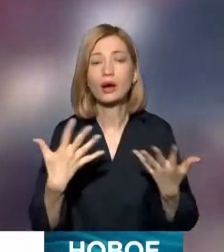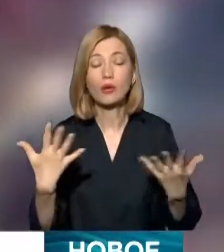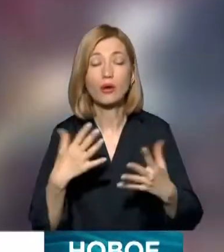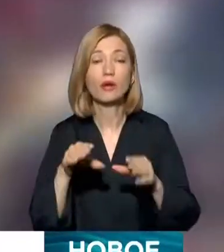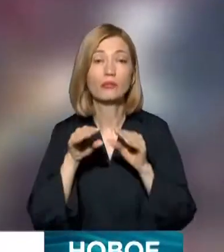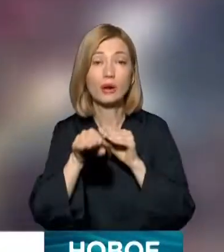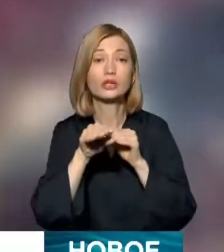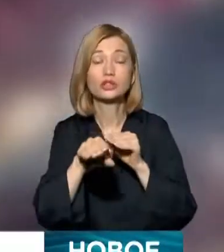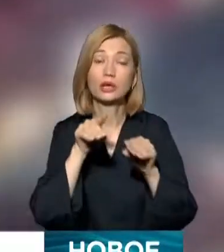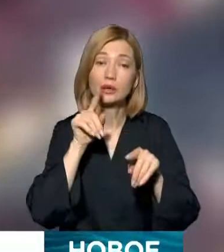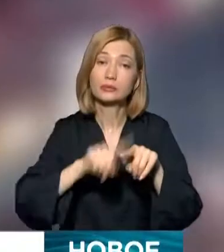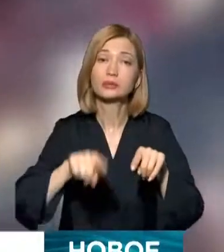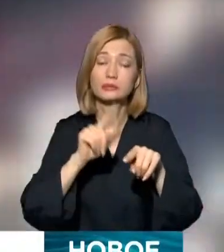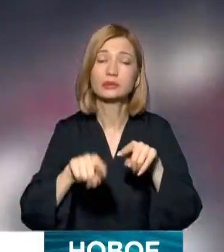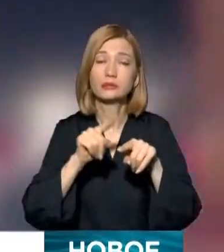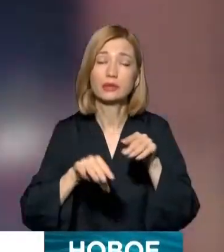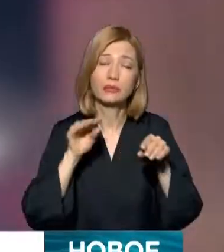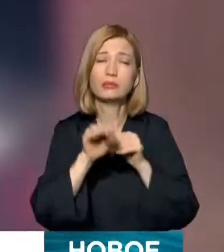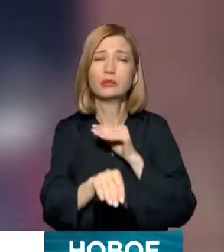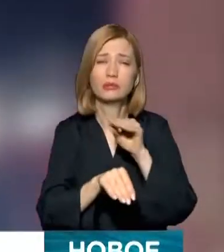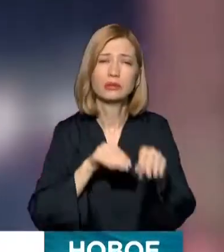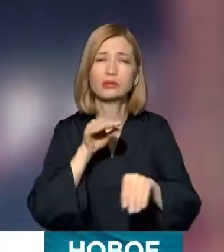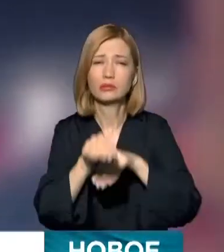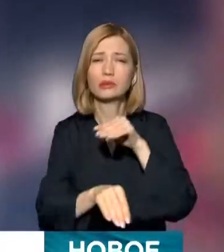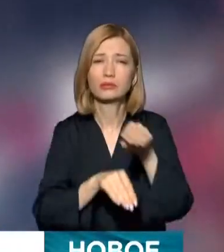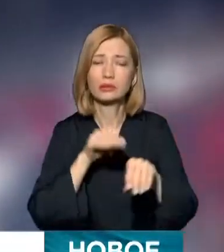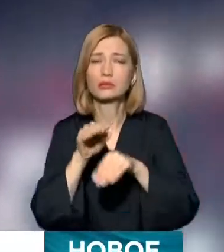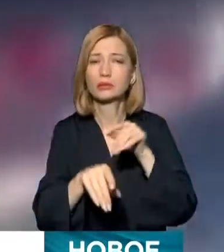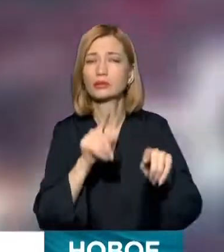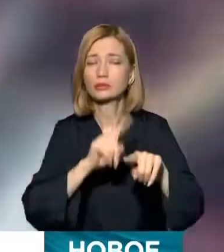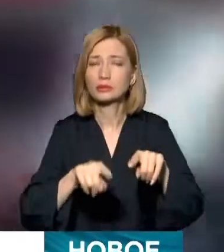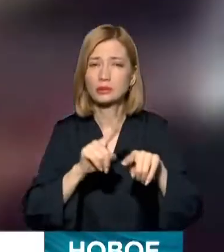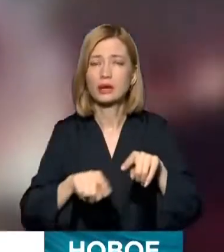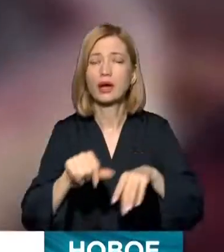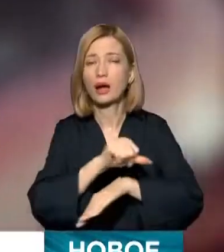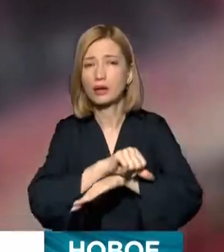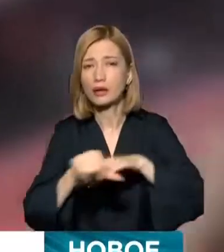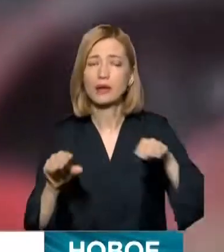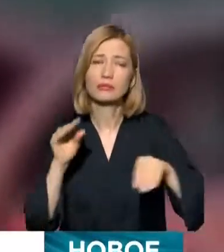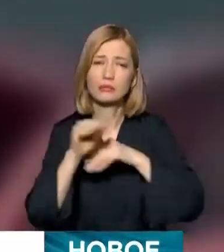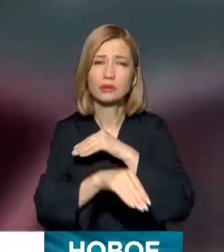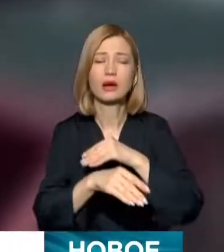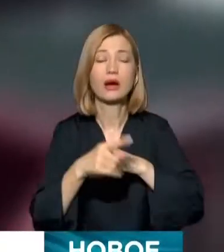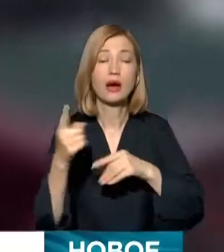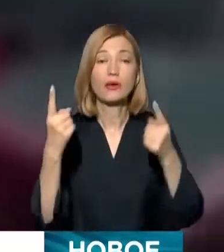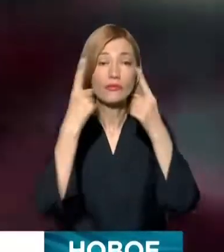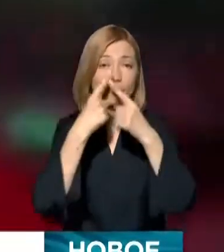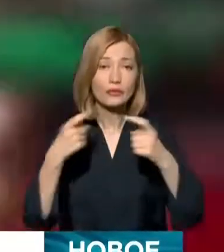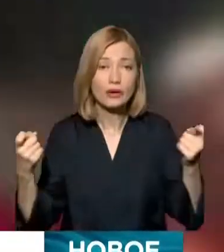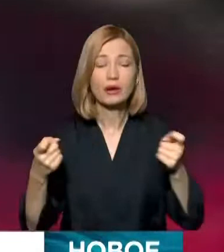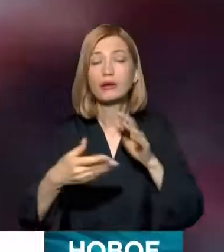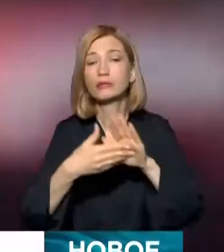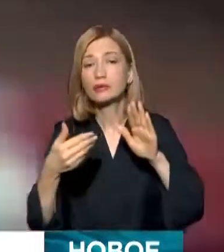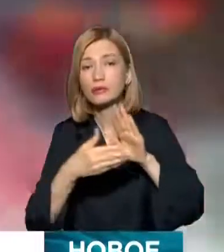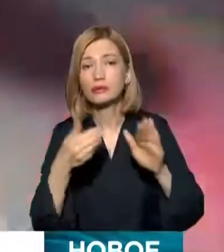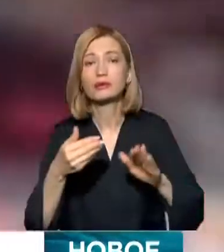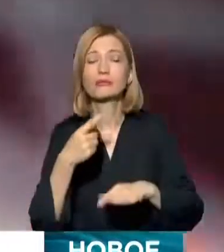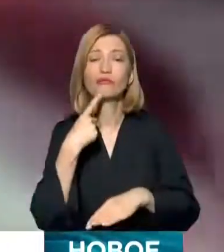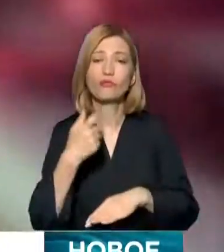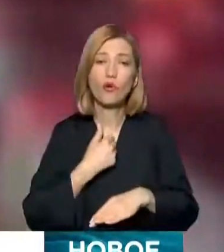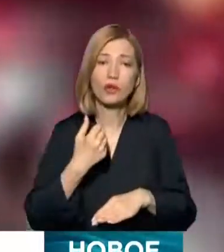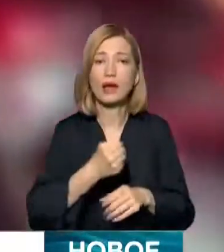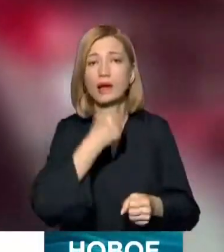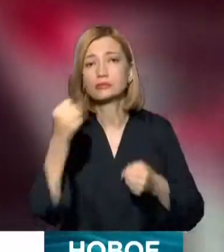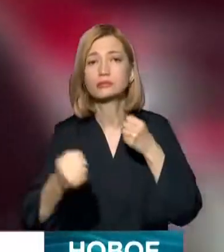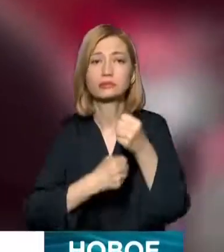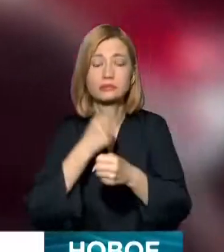машин пытается как можно скорее пересечь линию разграничения. Люди, что называется, бегут от объявленной накануне в стране частичной мобилизации.